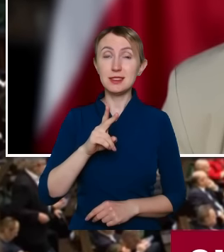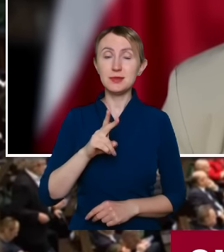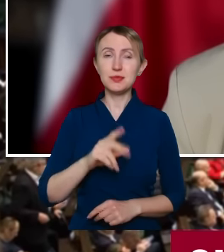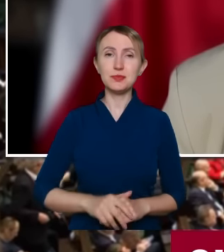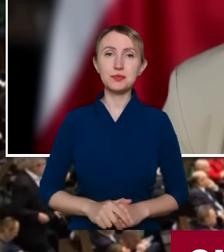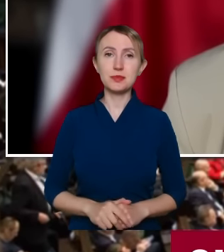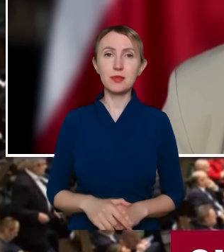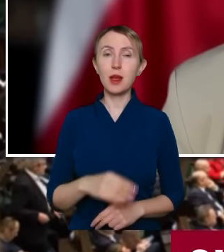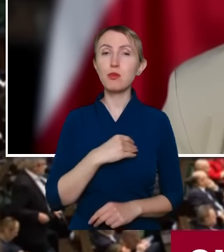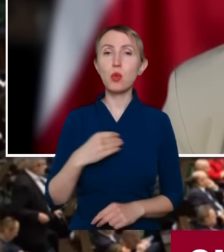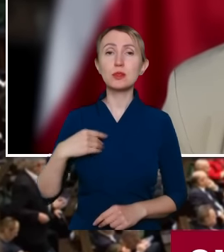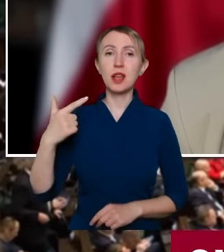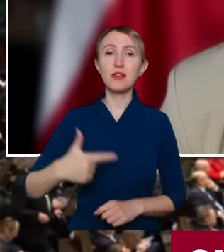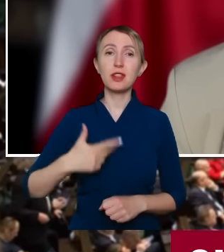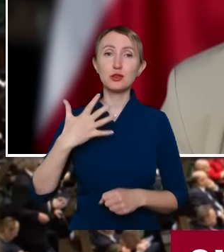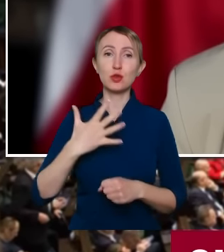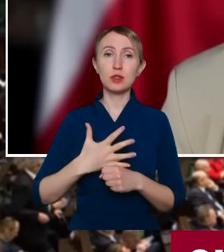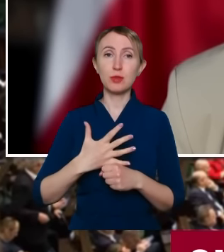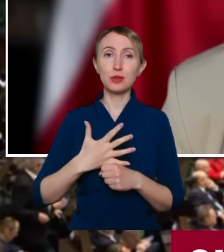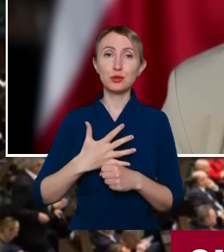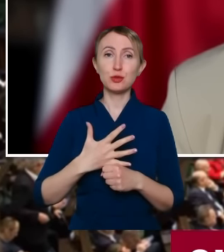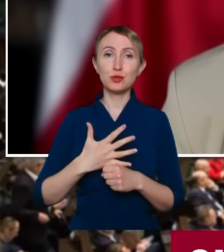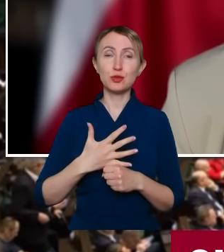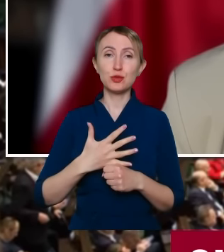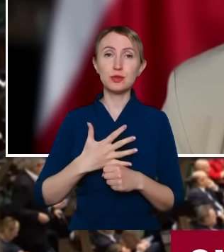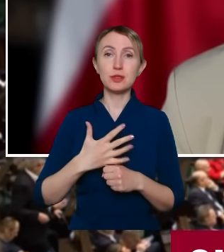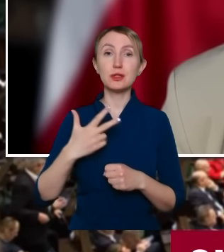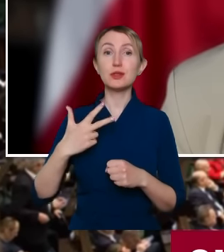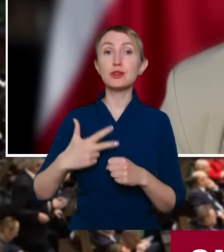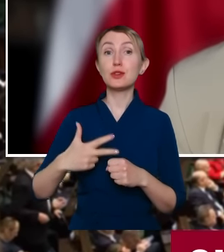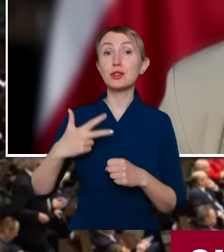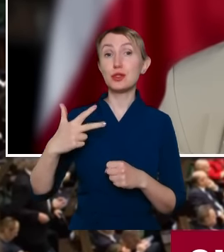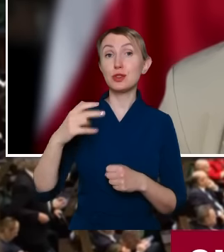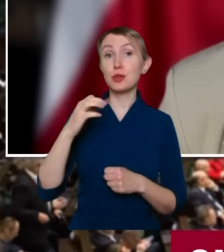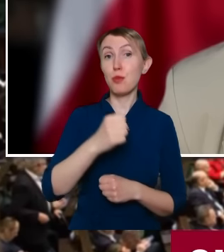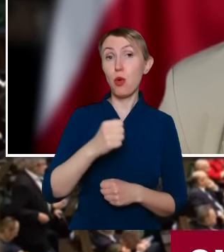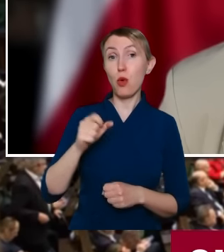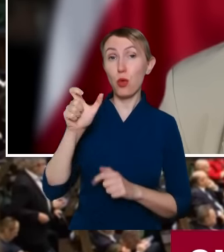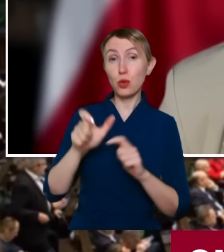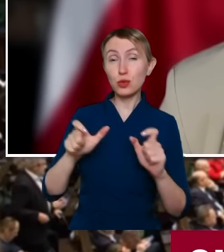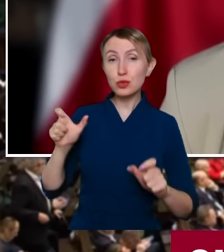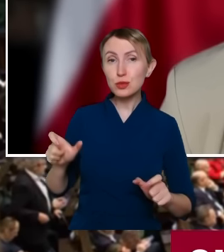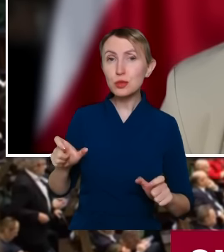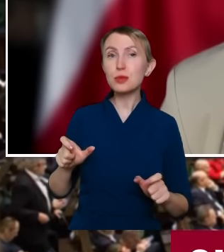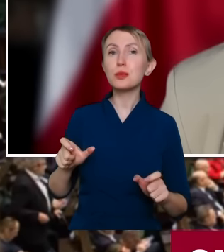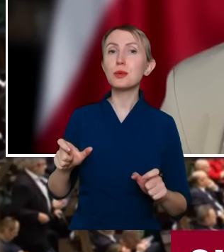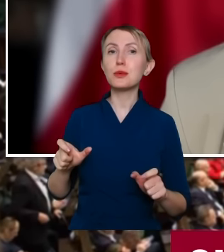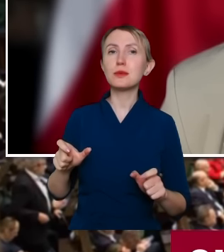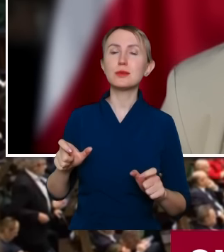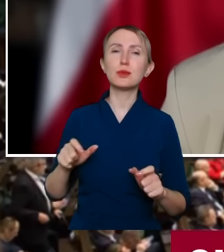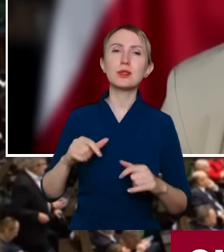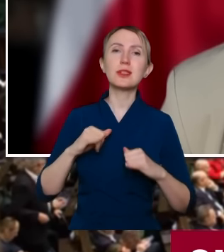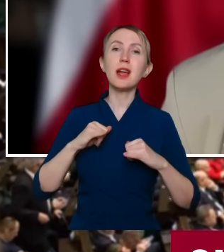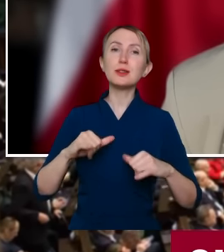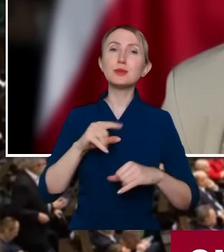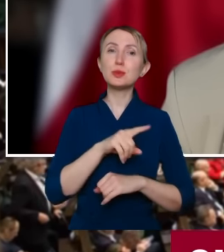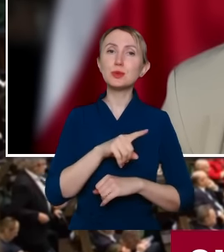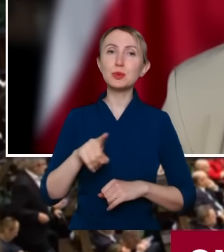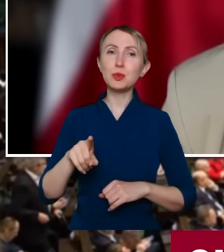Polska 2050 to tych 33 posłów to jest taka siła